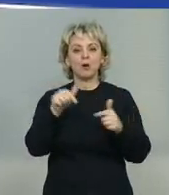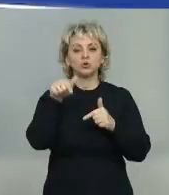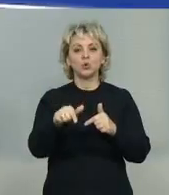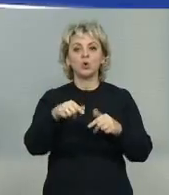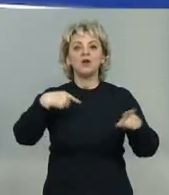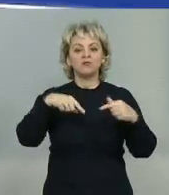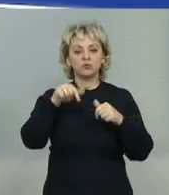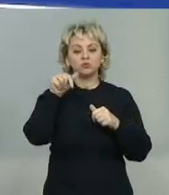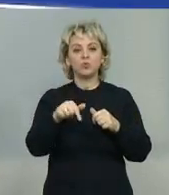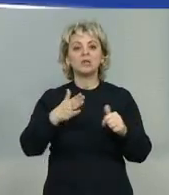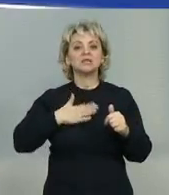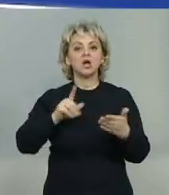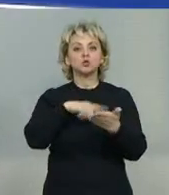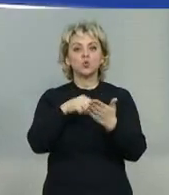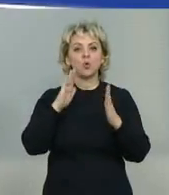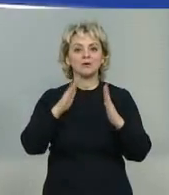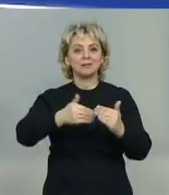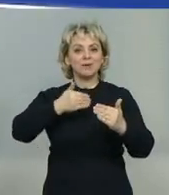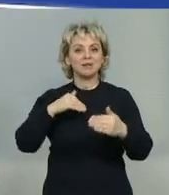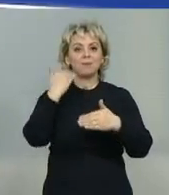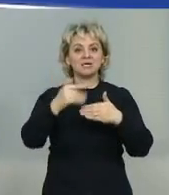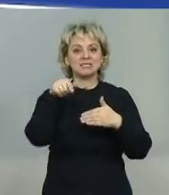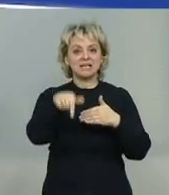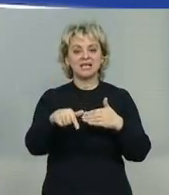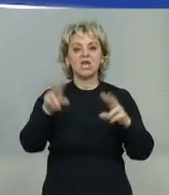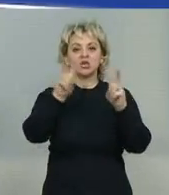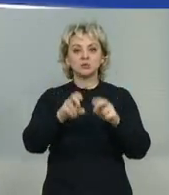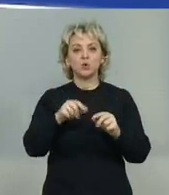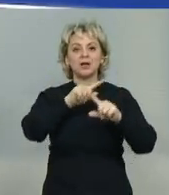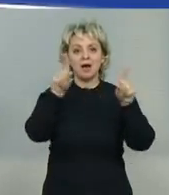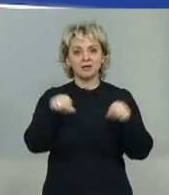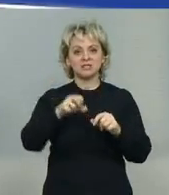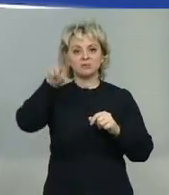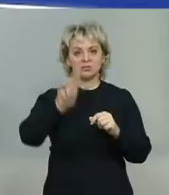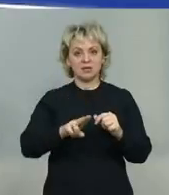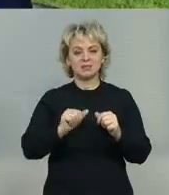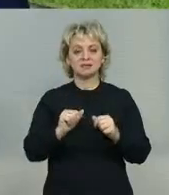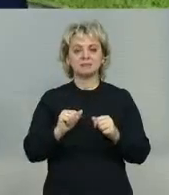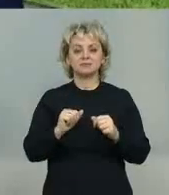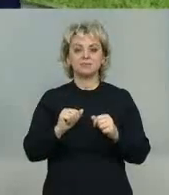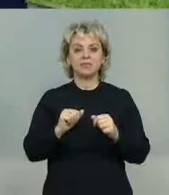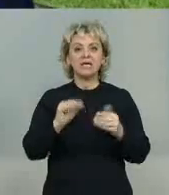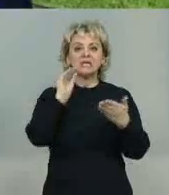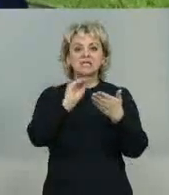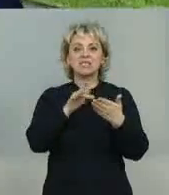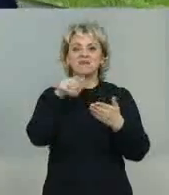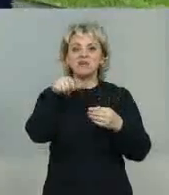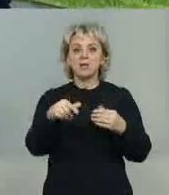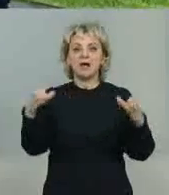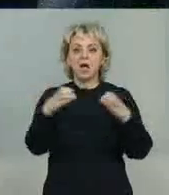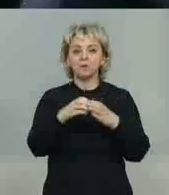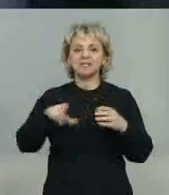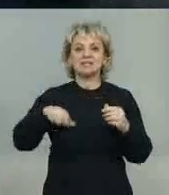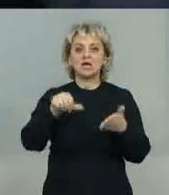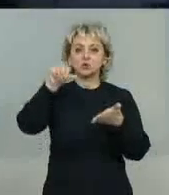к Мундиалю. Наш город стал предпоследним в инспекционной карте специалистов. В составе временной комиссии